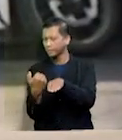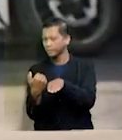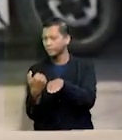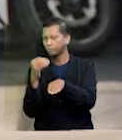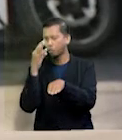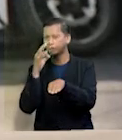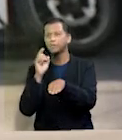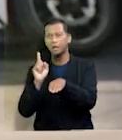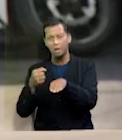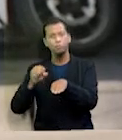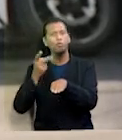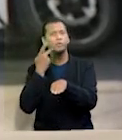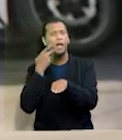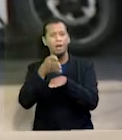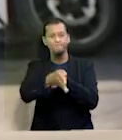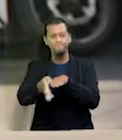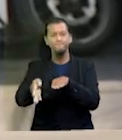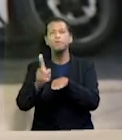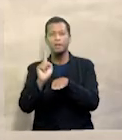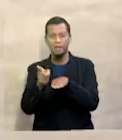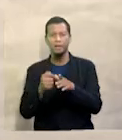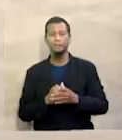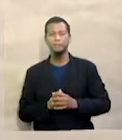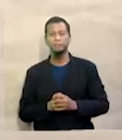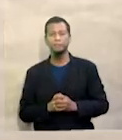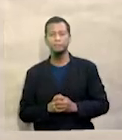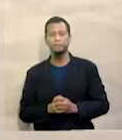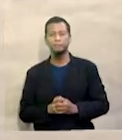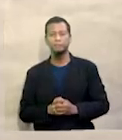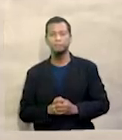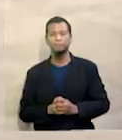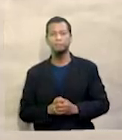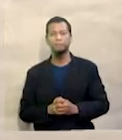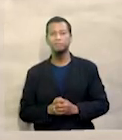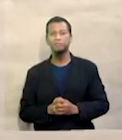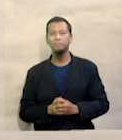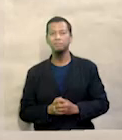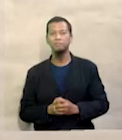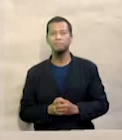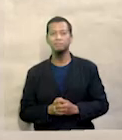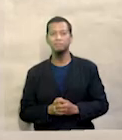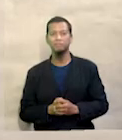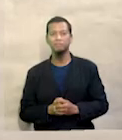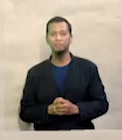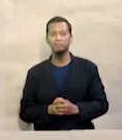yang disiagakan di kawasan Mako Brimob Kelapa 2 Depok Jawa Barat. Dari Jakarta, Salam Rahmat, Leman, Erin Nugraha, iNews, melaporkan.